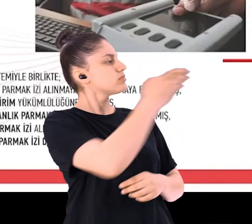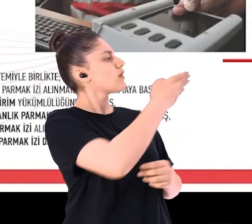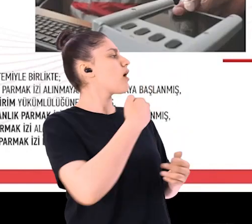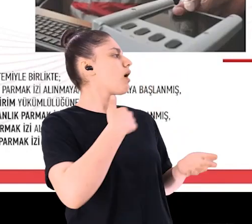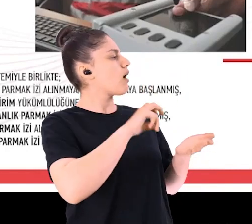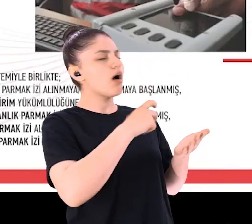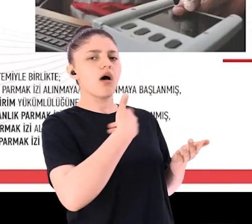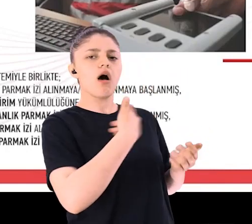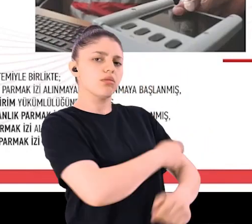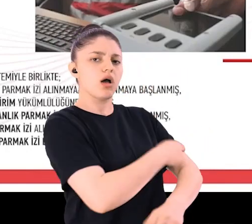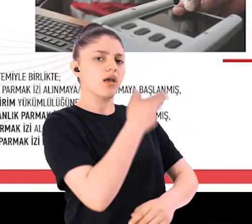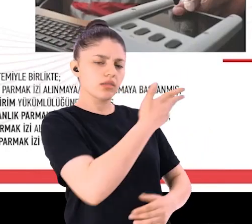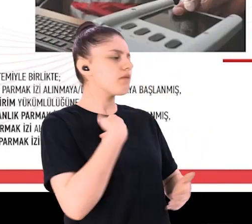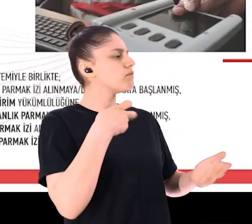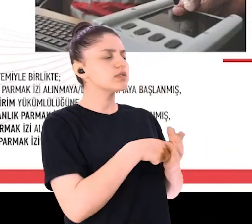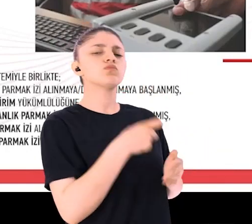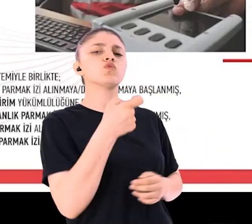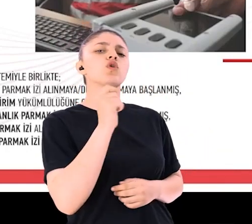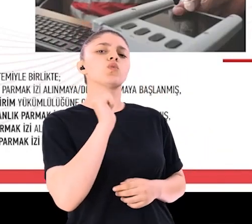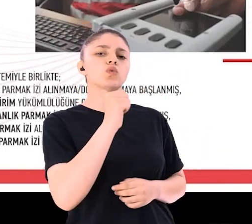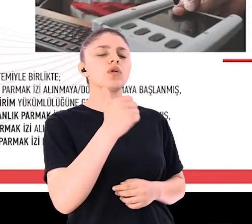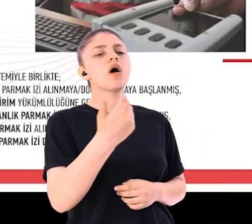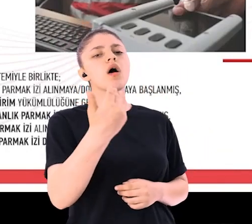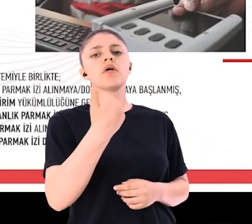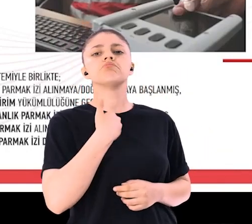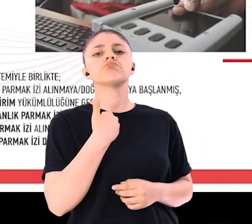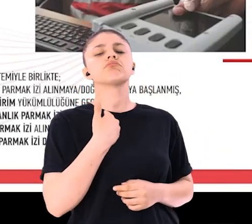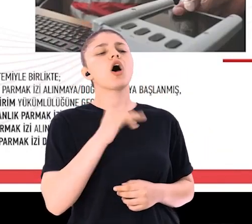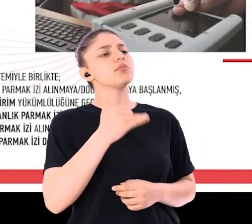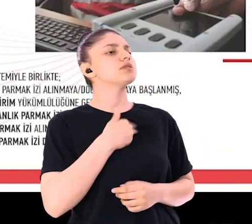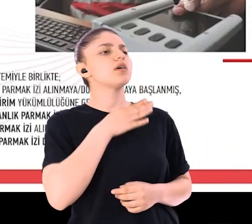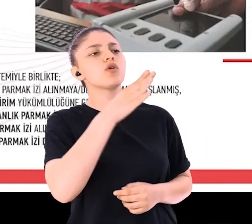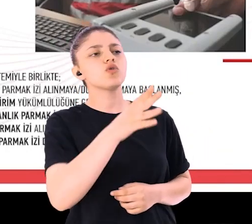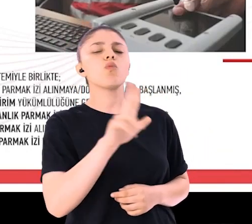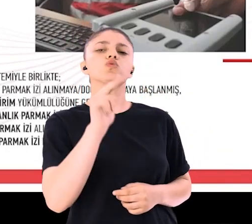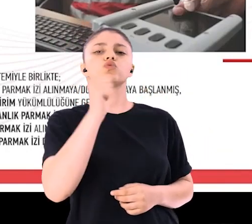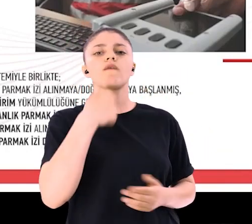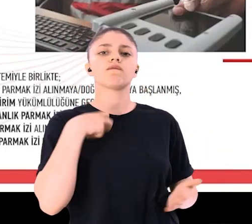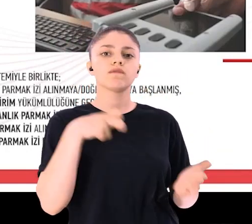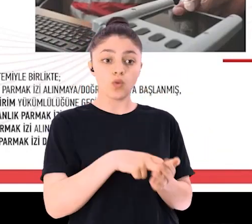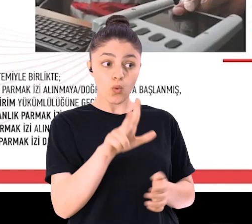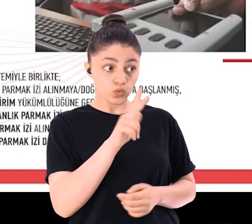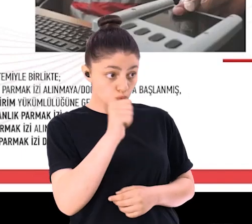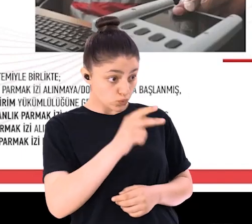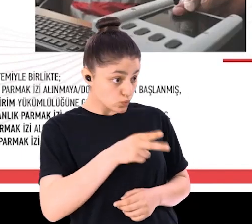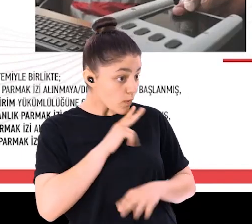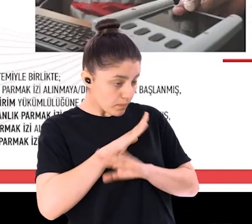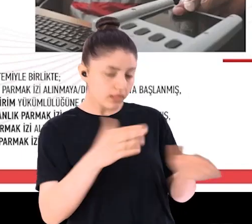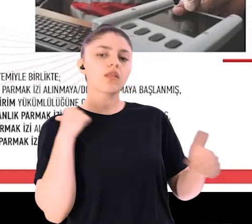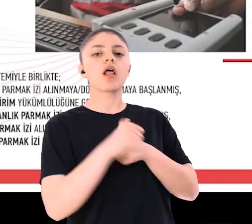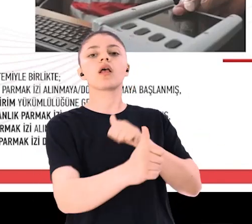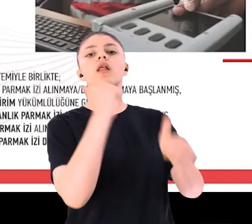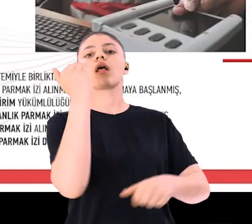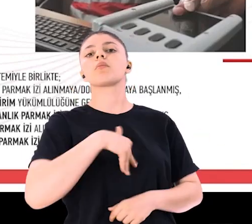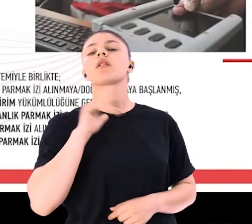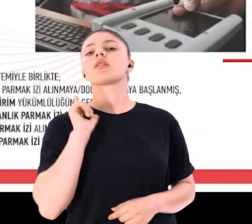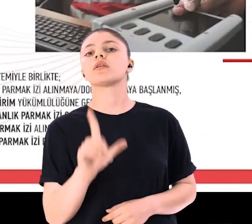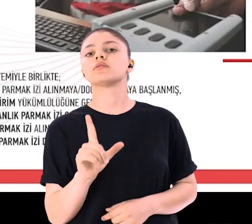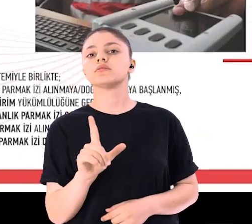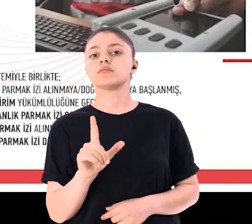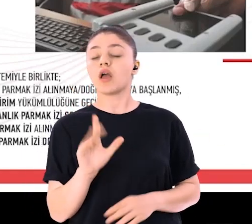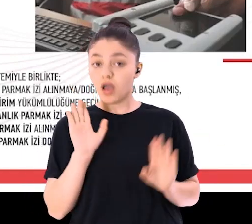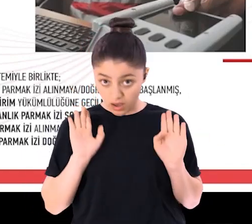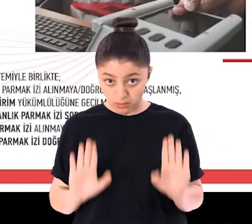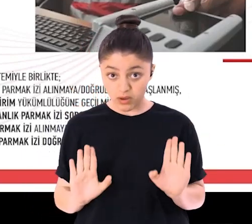Almanya'ya gidiyorsunuz, 90 günlük vize alıyorsunuz. Arabistan'a gidiyorsunuz, 30 günlük vize alıyorsunuz. 30 günün sonunda dönmek zorundasınız yani. Böyle